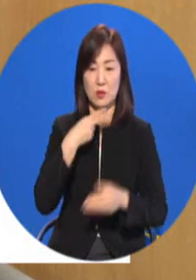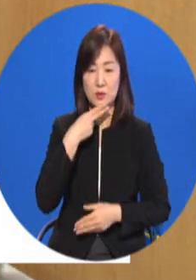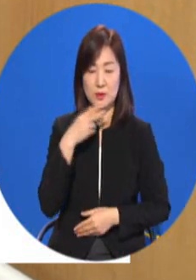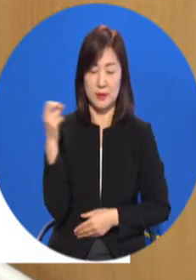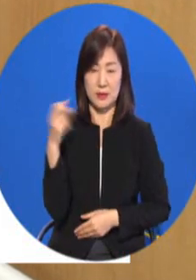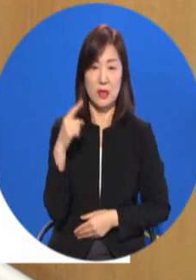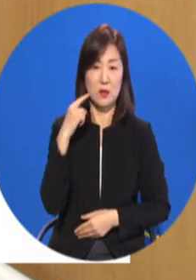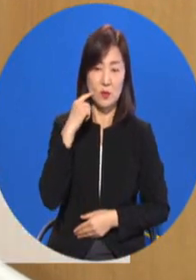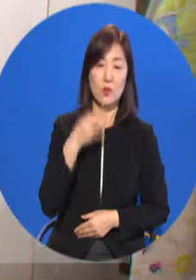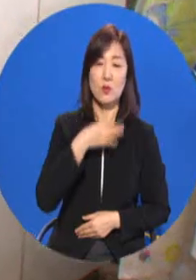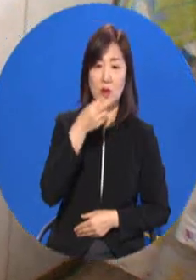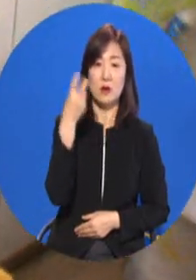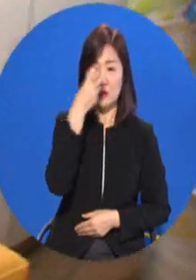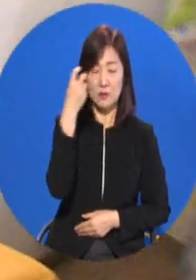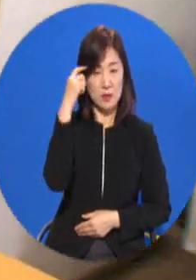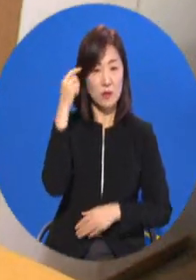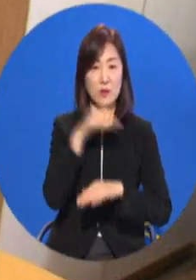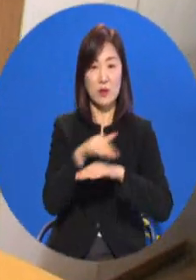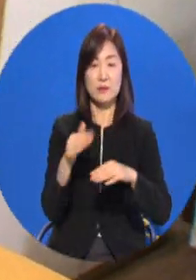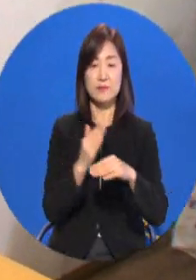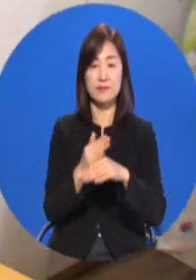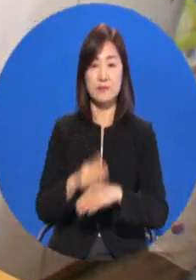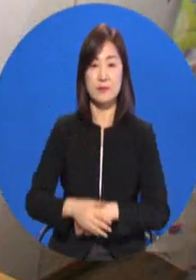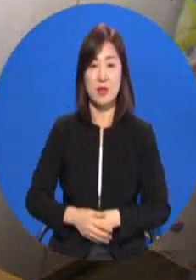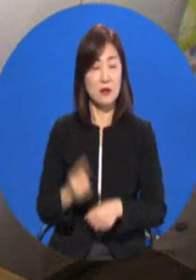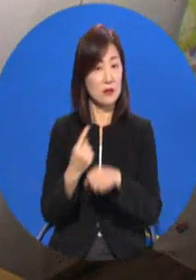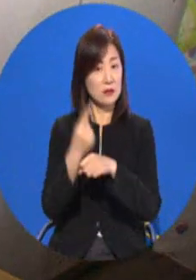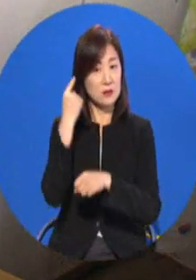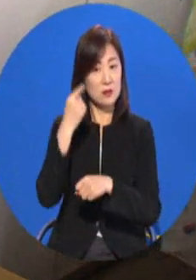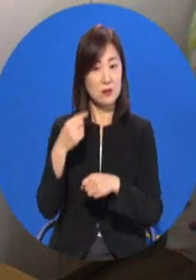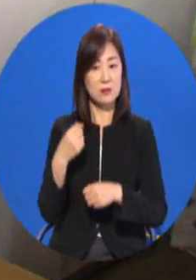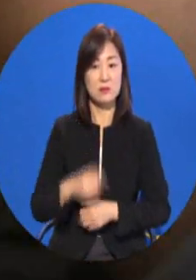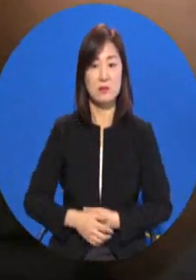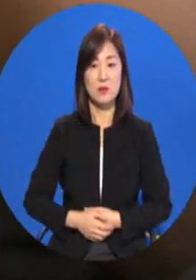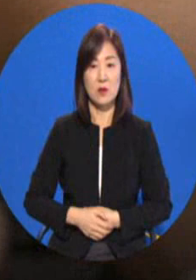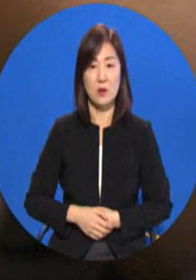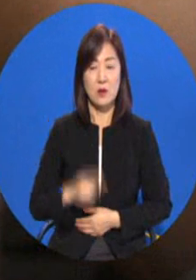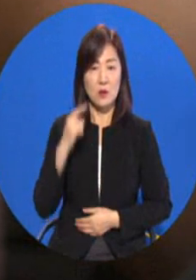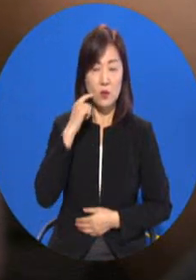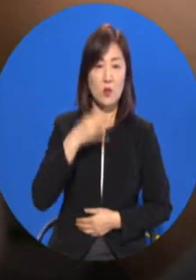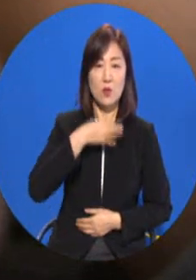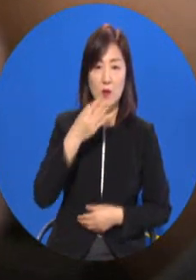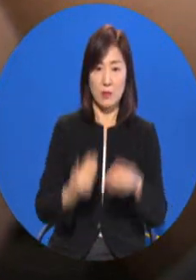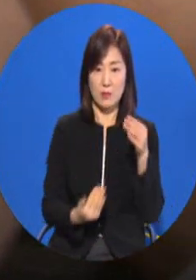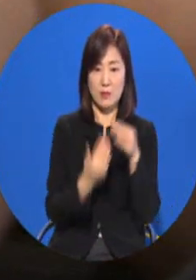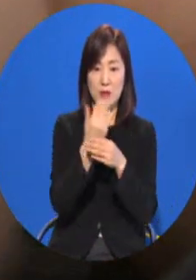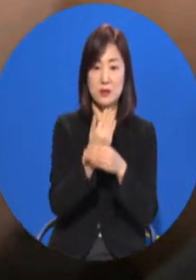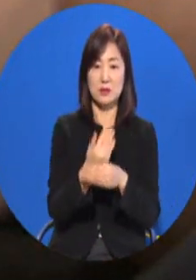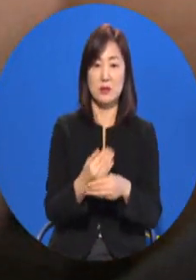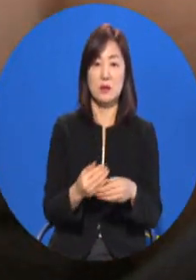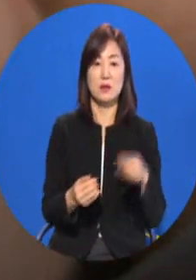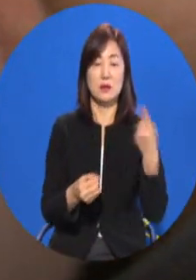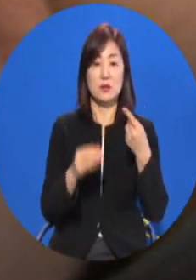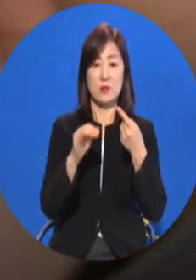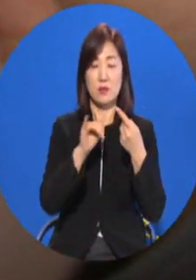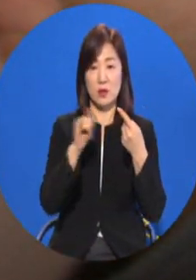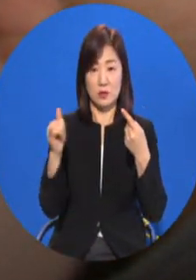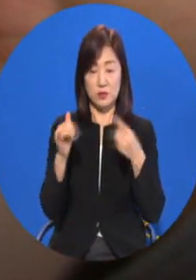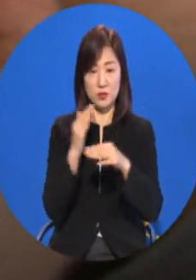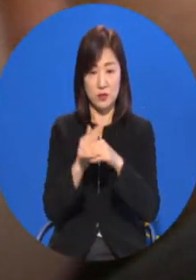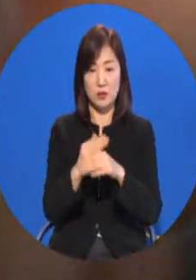한번 해보려고 하고 있습니다. 지난 연말 한 주 동안 발생한 전체 독감 의심 환자는 인구 1,000명당